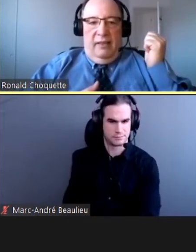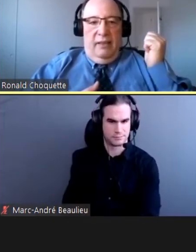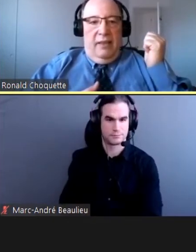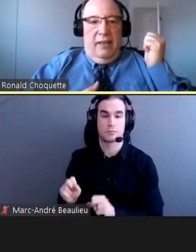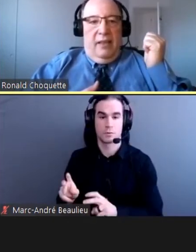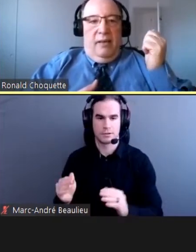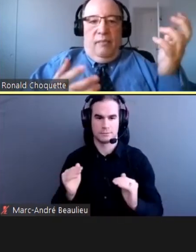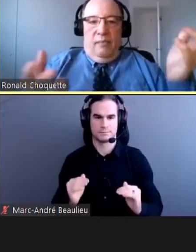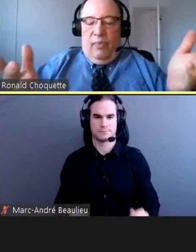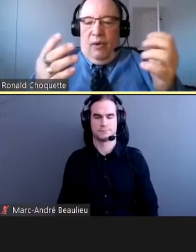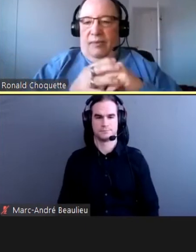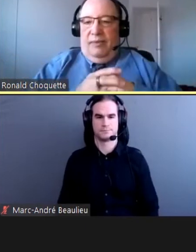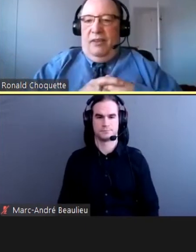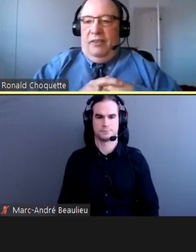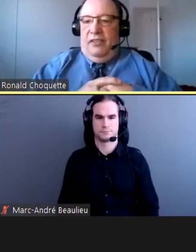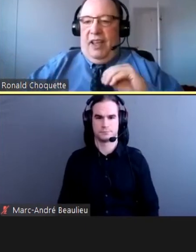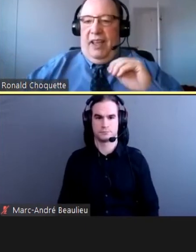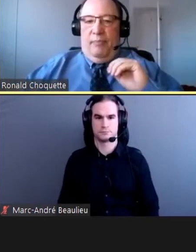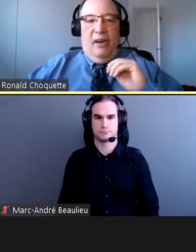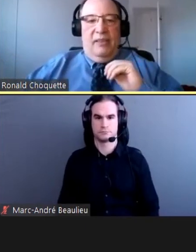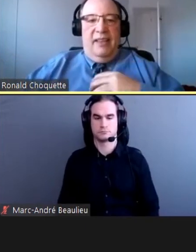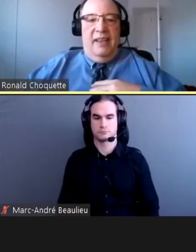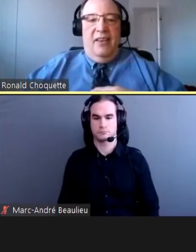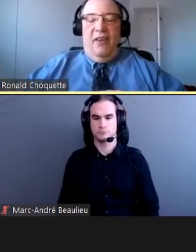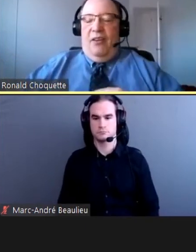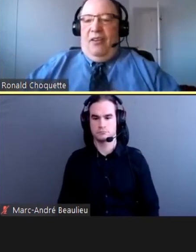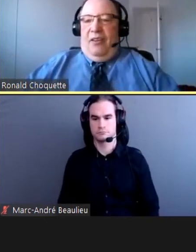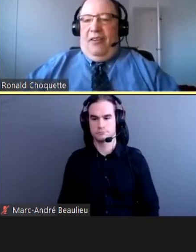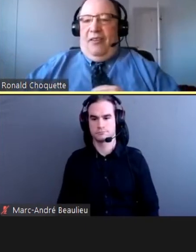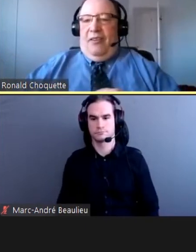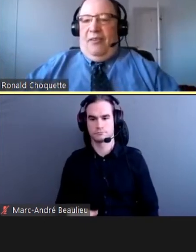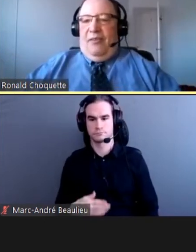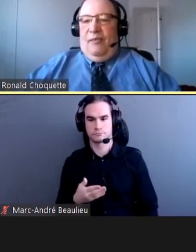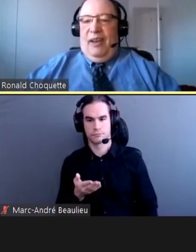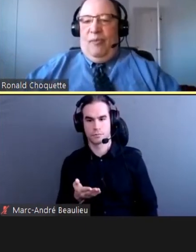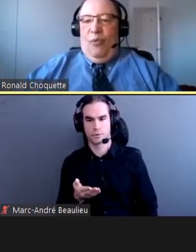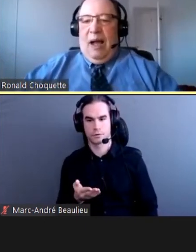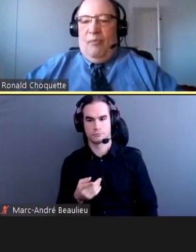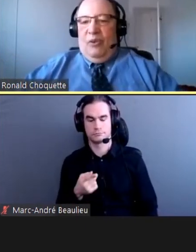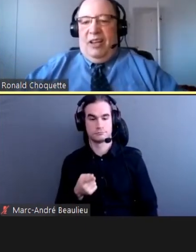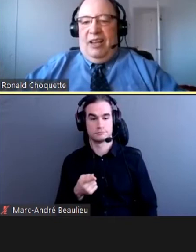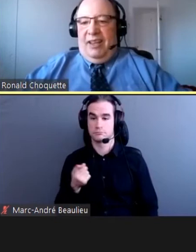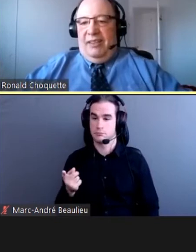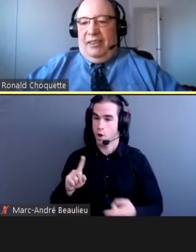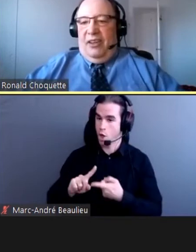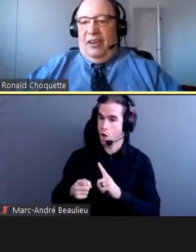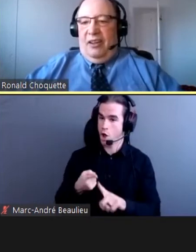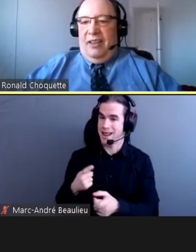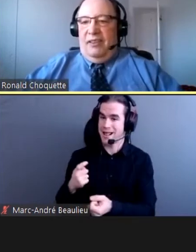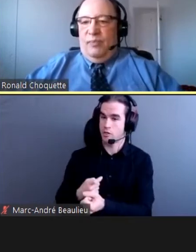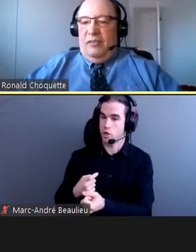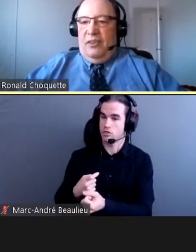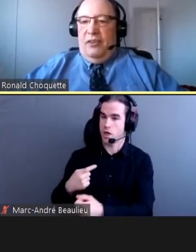OK? Bon, là, je vais passer le flambeau à mon collègue,